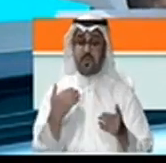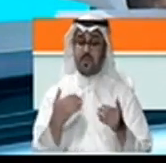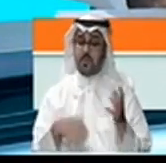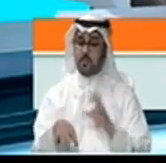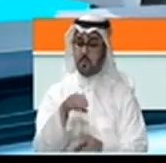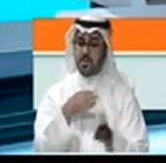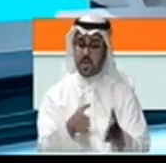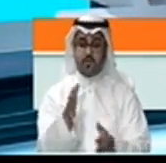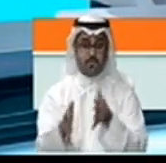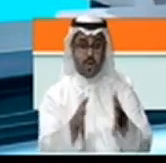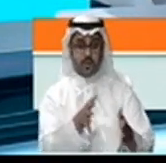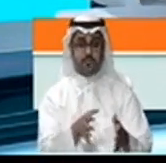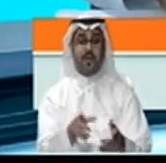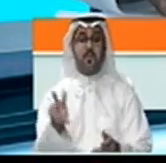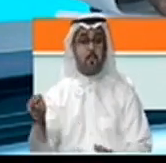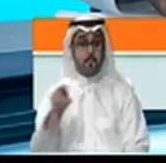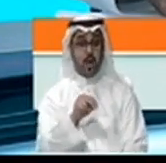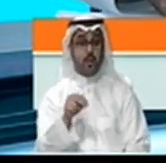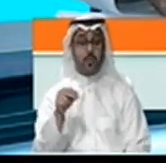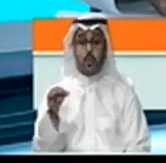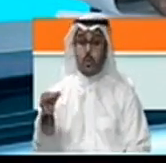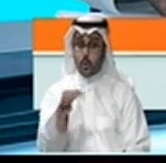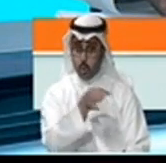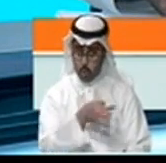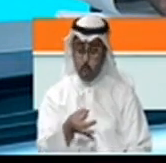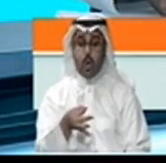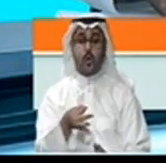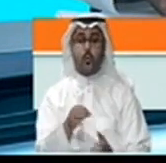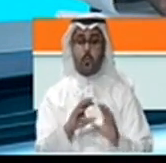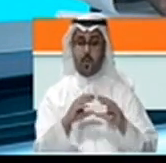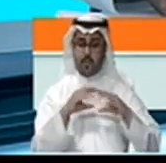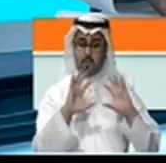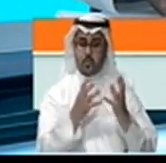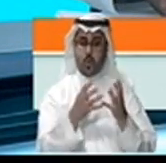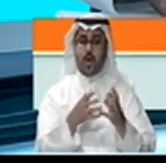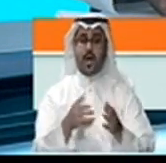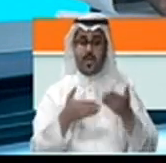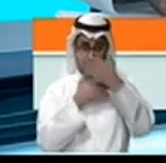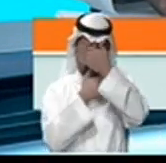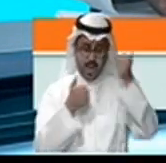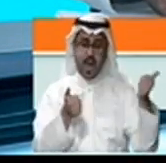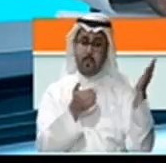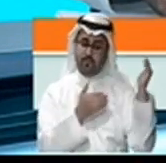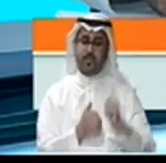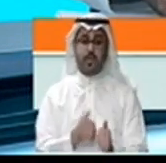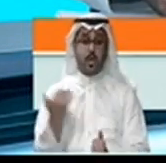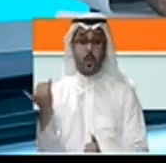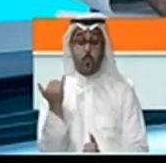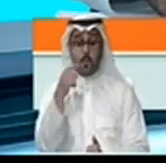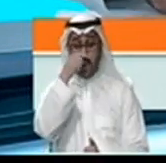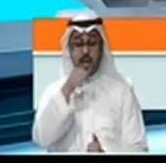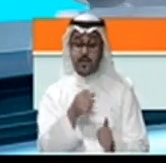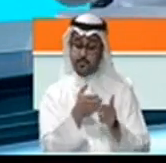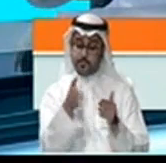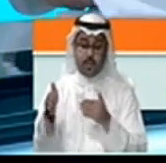بهم التي تنتهجها بعض الدول والجماعات المسلحة، وهو ما تدينه المملكة وتطالب بالتصدي له بكل